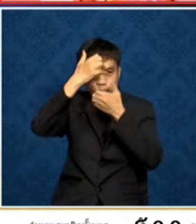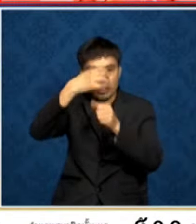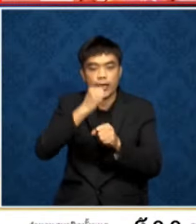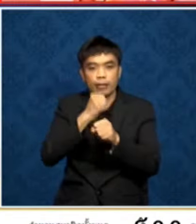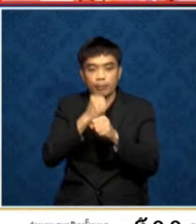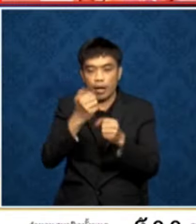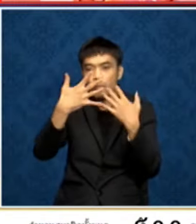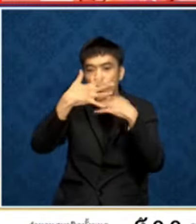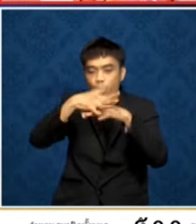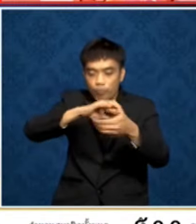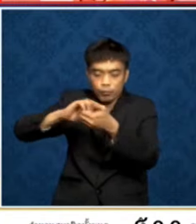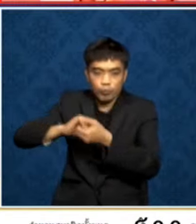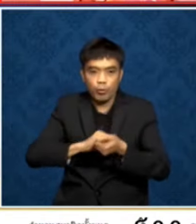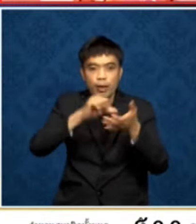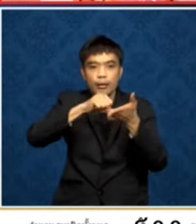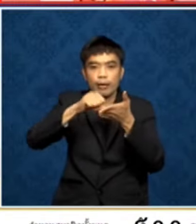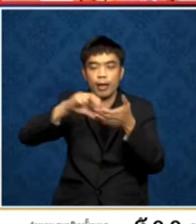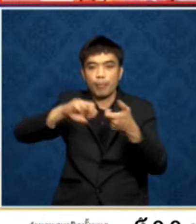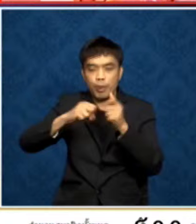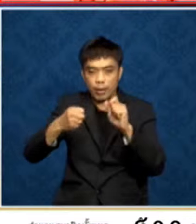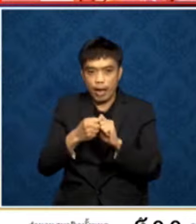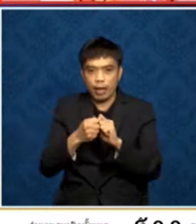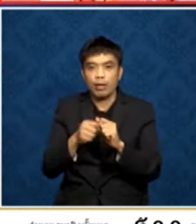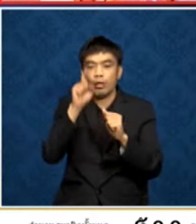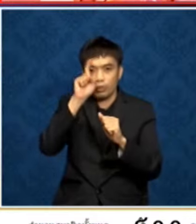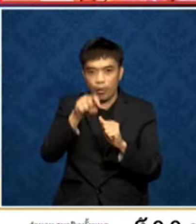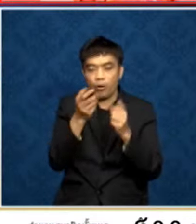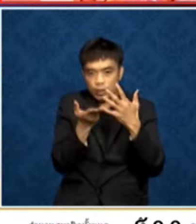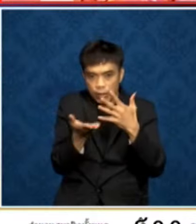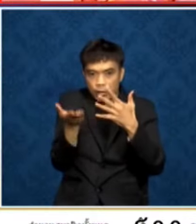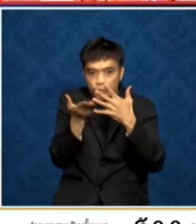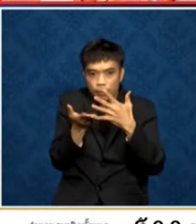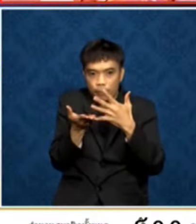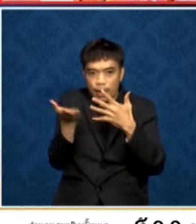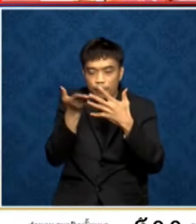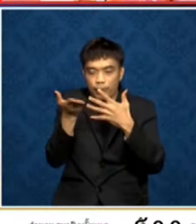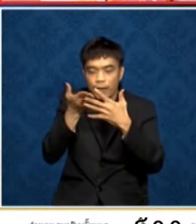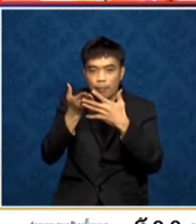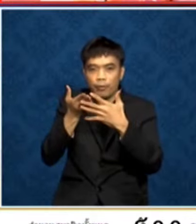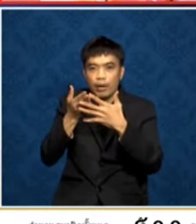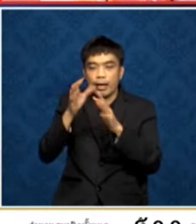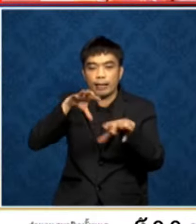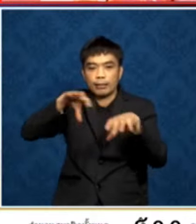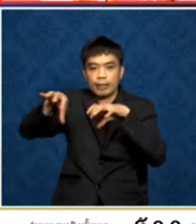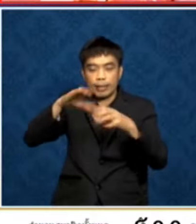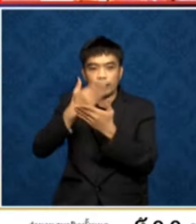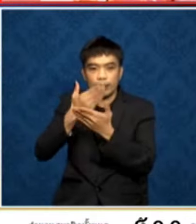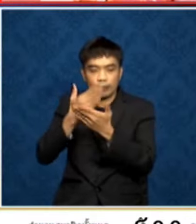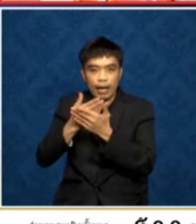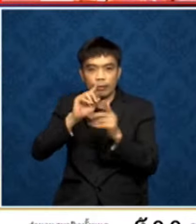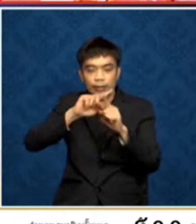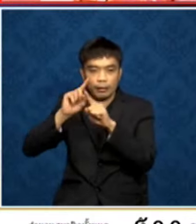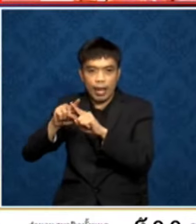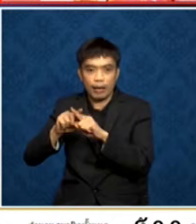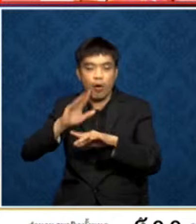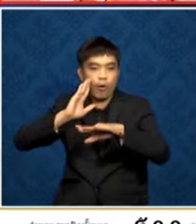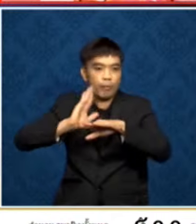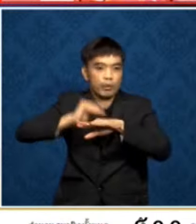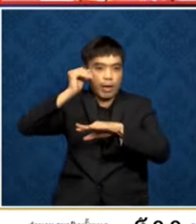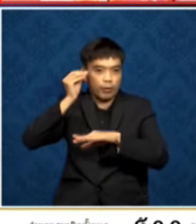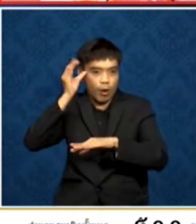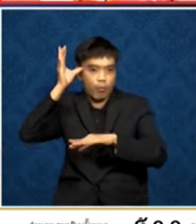งานนั้นเพื่อยกระดับทักษะในการจัดสรรงบประมาณให้ดีขึ้นกว่าเดิมการพัฒนาทักษะในการจัดนโยบายอย่าง